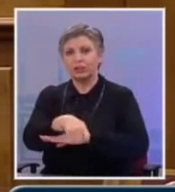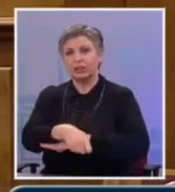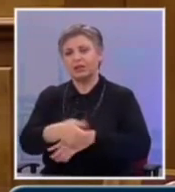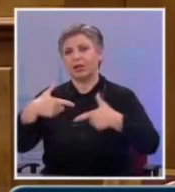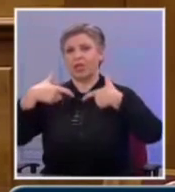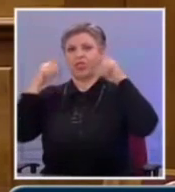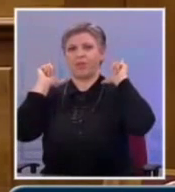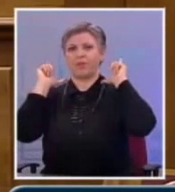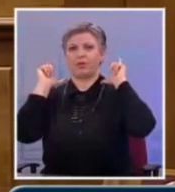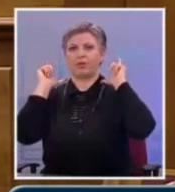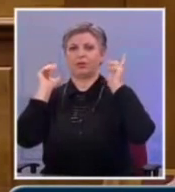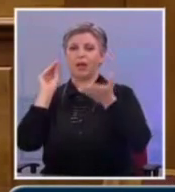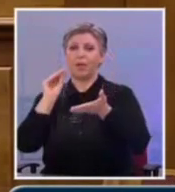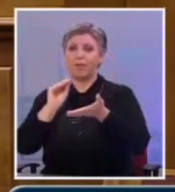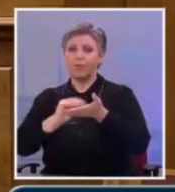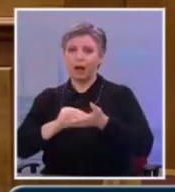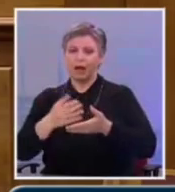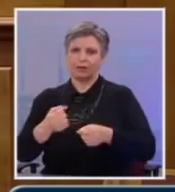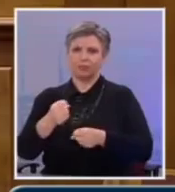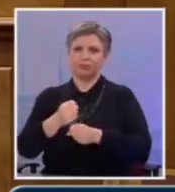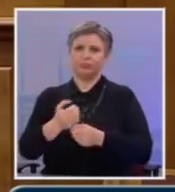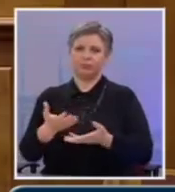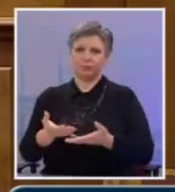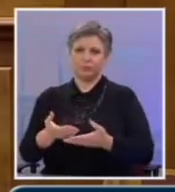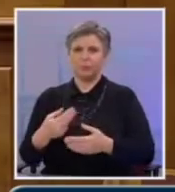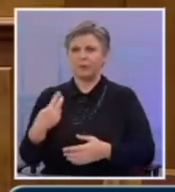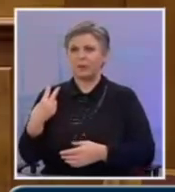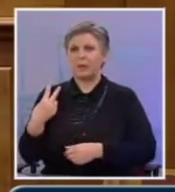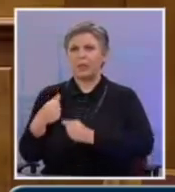Το τελευταίο δήμηνο.